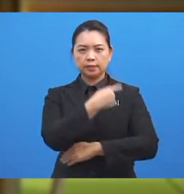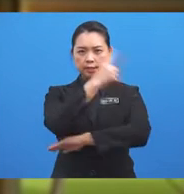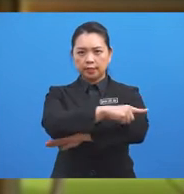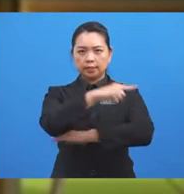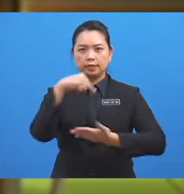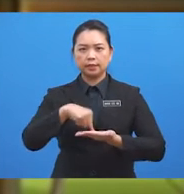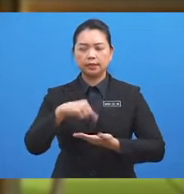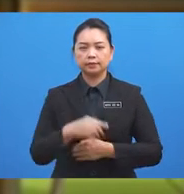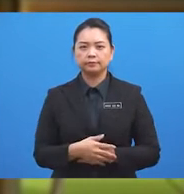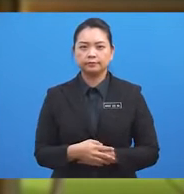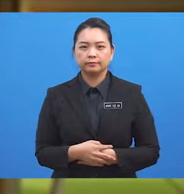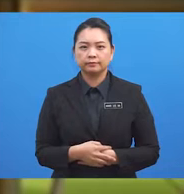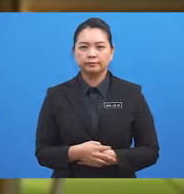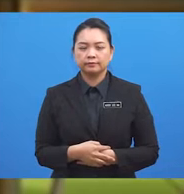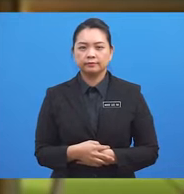pada hari ini.